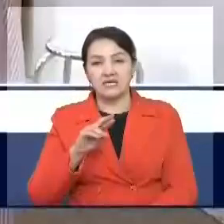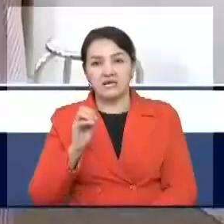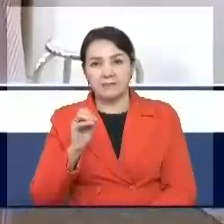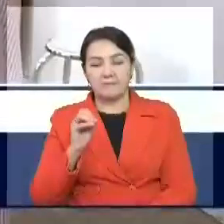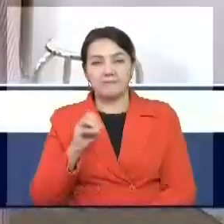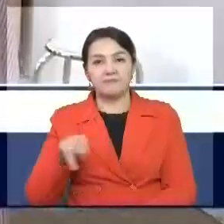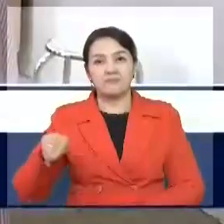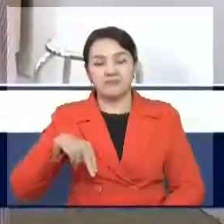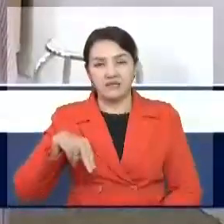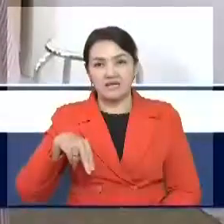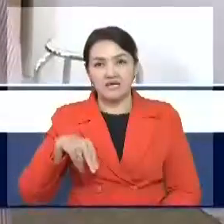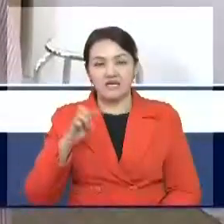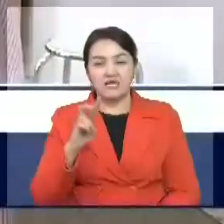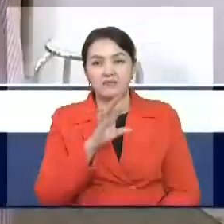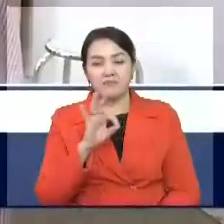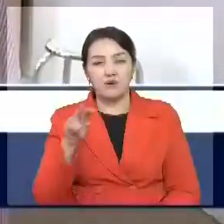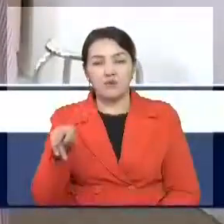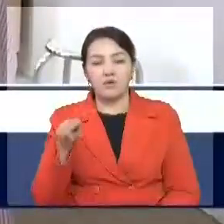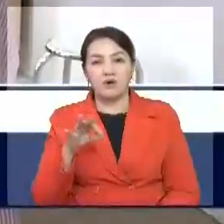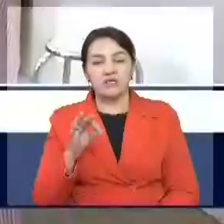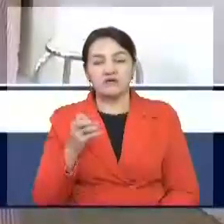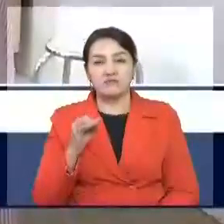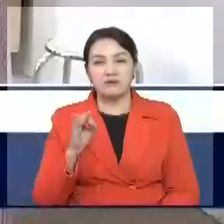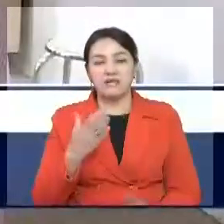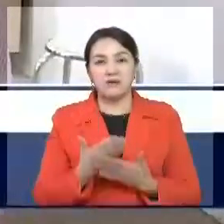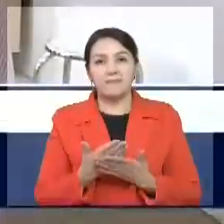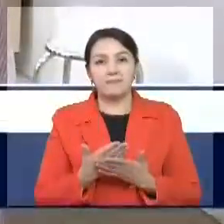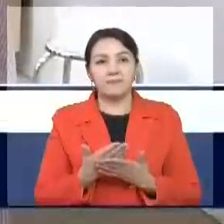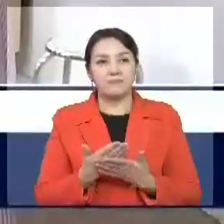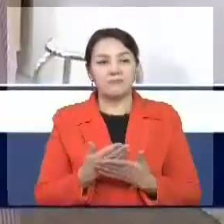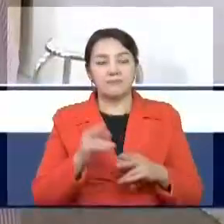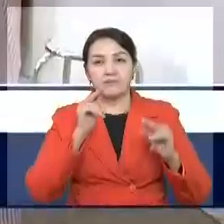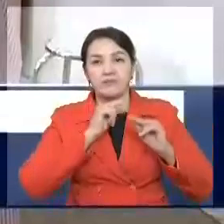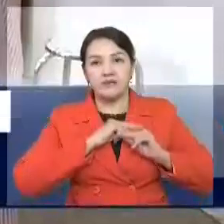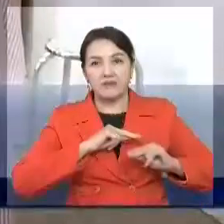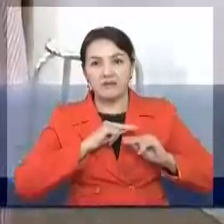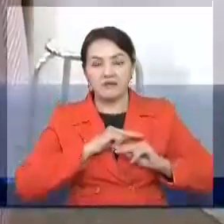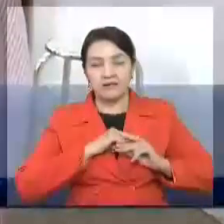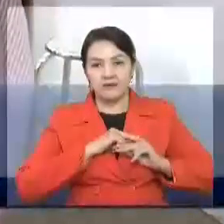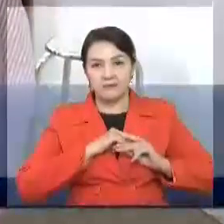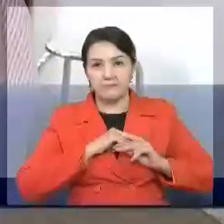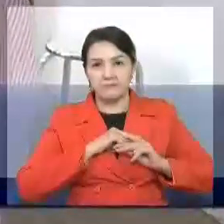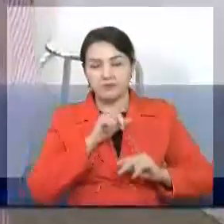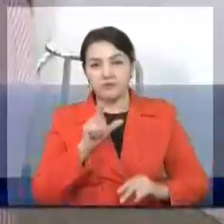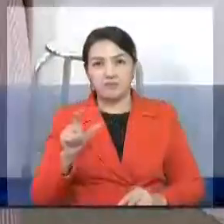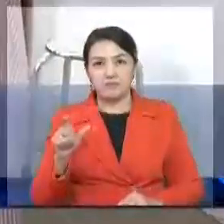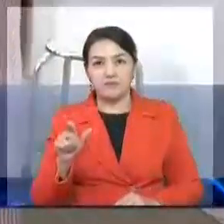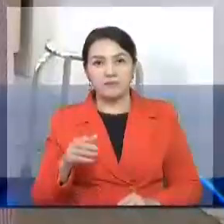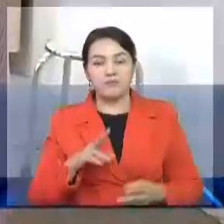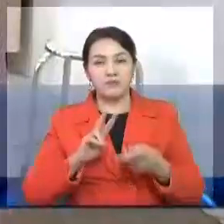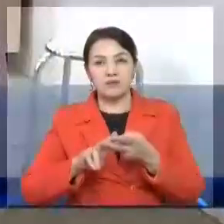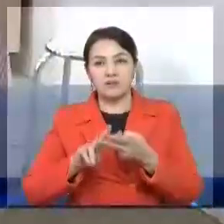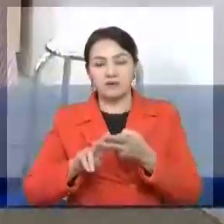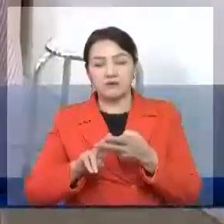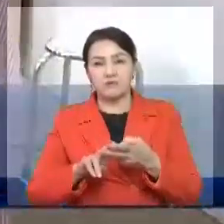директором НПО «Свет маяка надежды», который трудоустраивает людей, которые отбывают